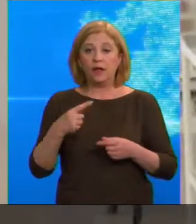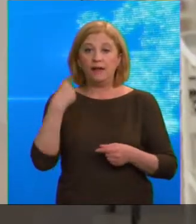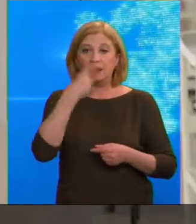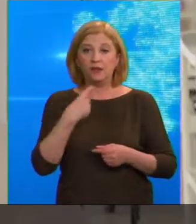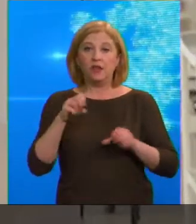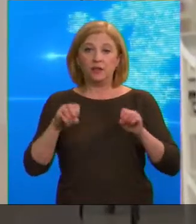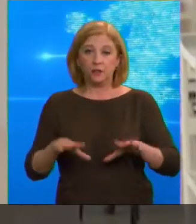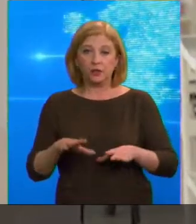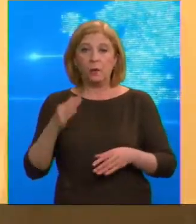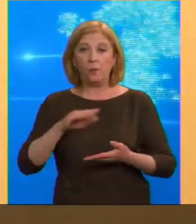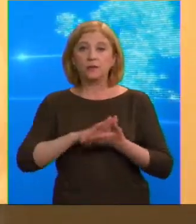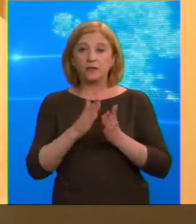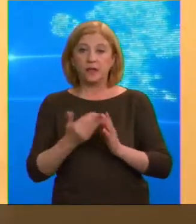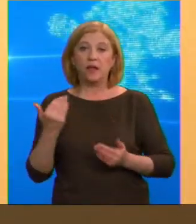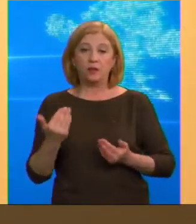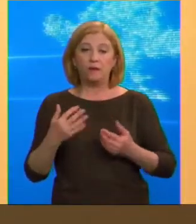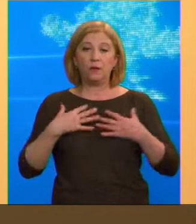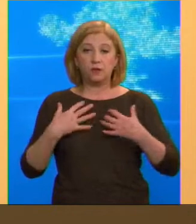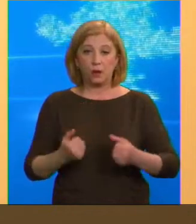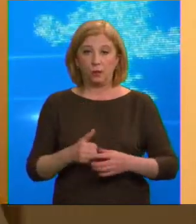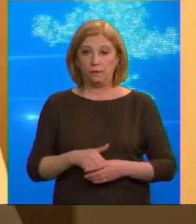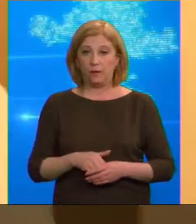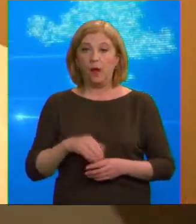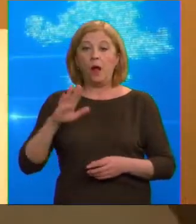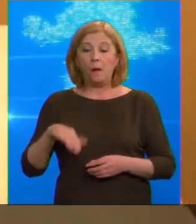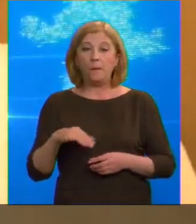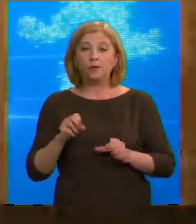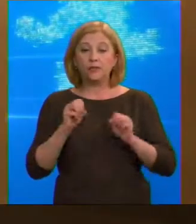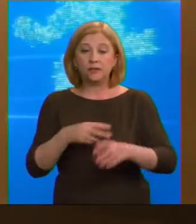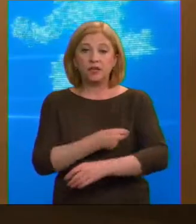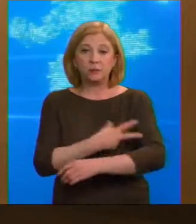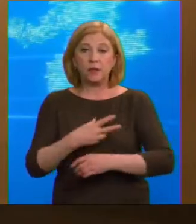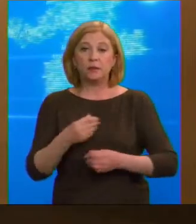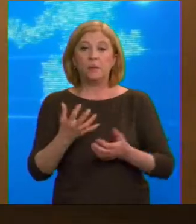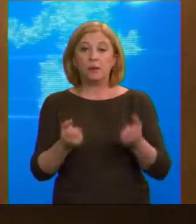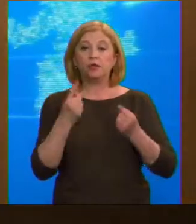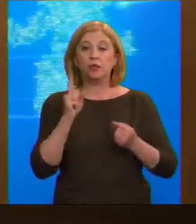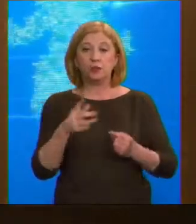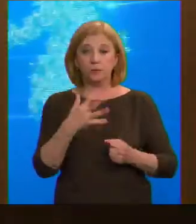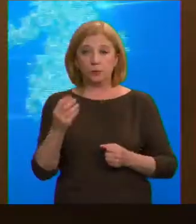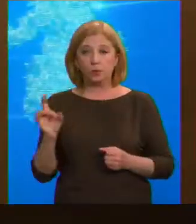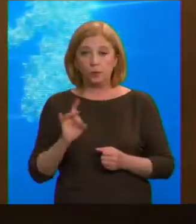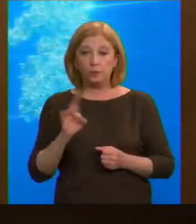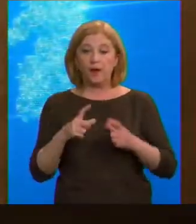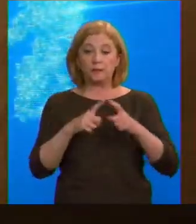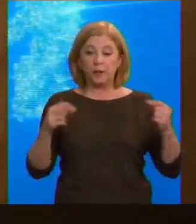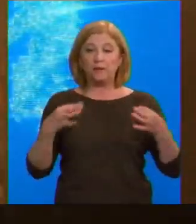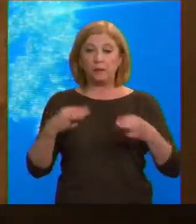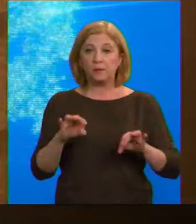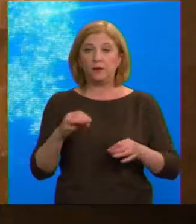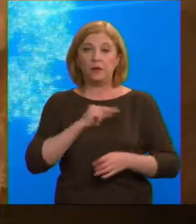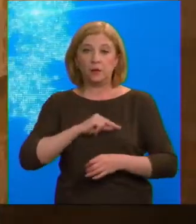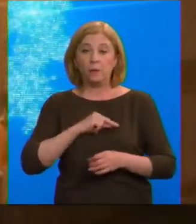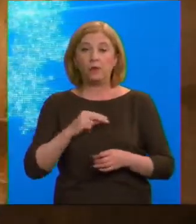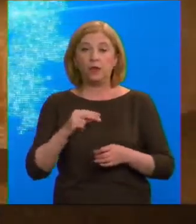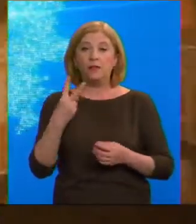решает по состоянию его здоровья. После сдачи плазмы донор получает 1500 рублей, справку, которая освобождает от работы на 2 дня с